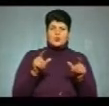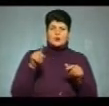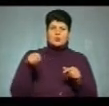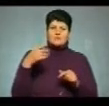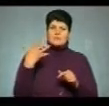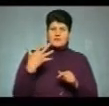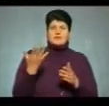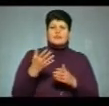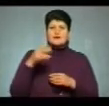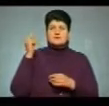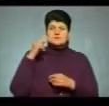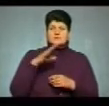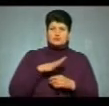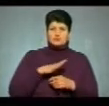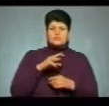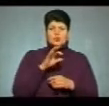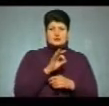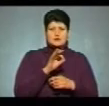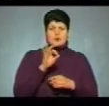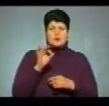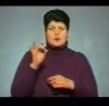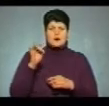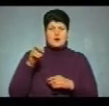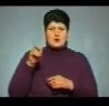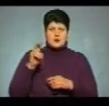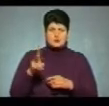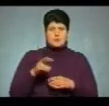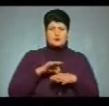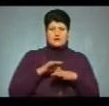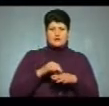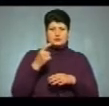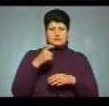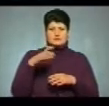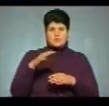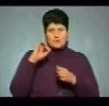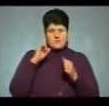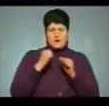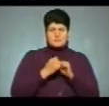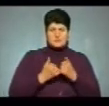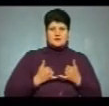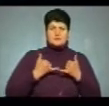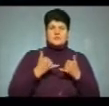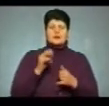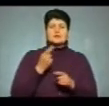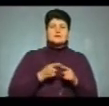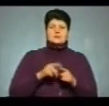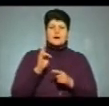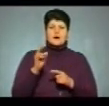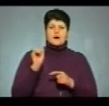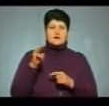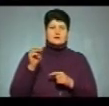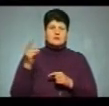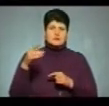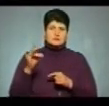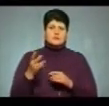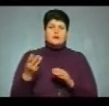5, де навчався Олександр Орляк, провели хвилину пам'яті. Це архікатедральний собор, у якому о 8